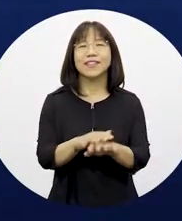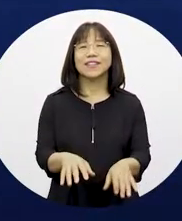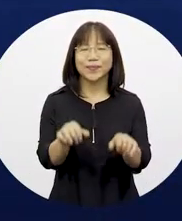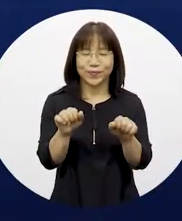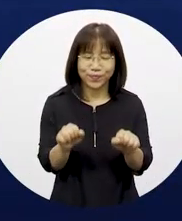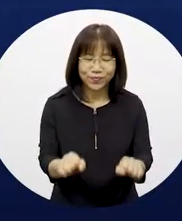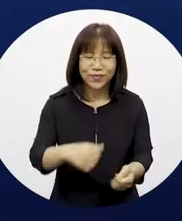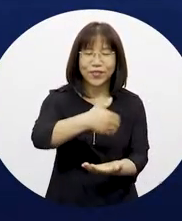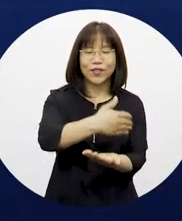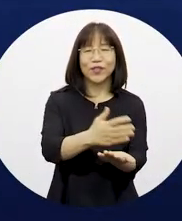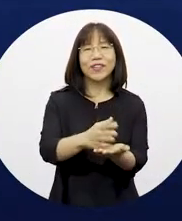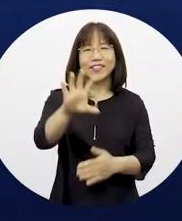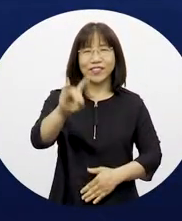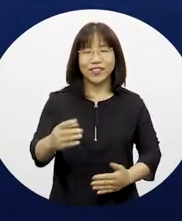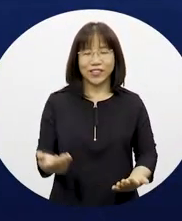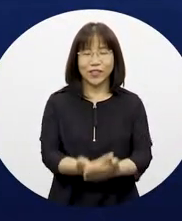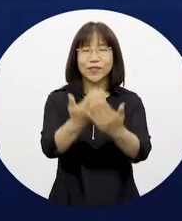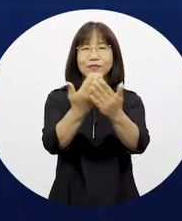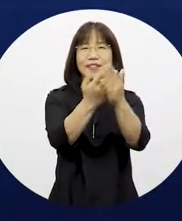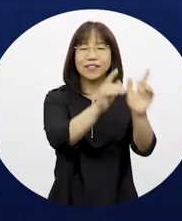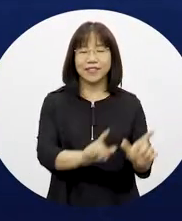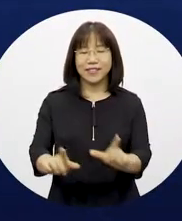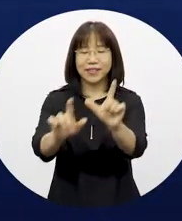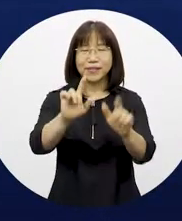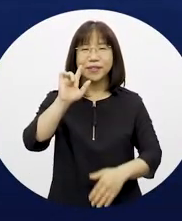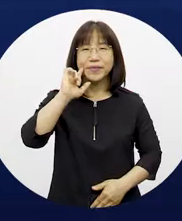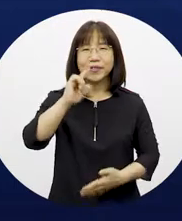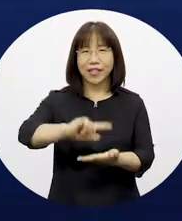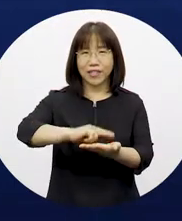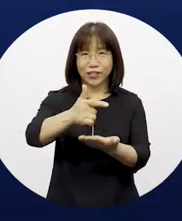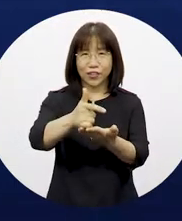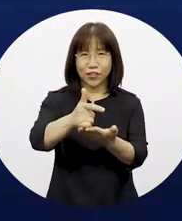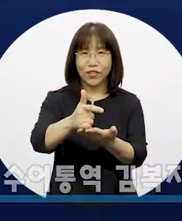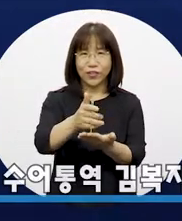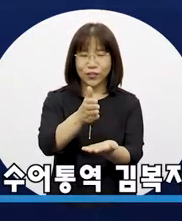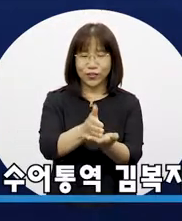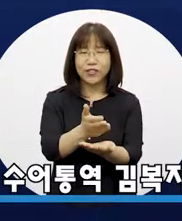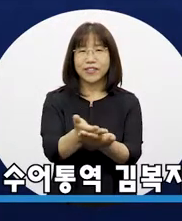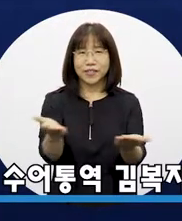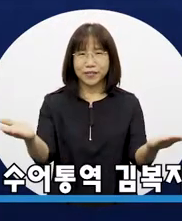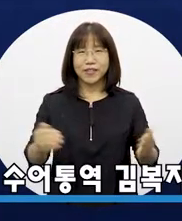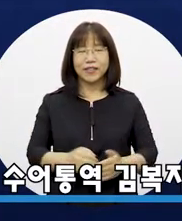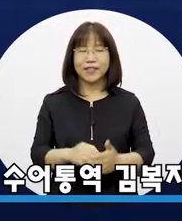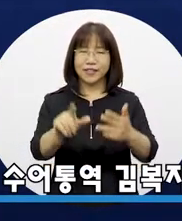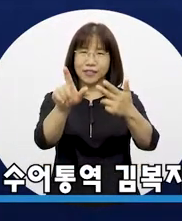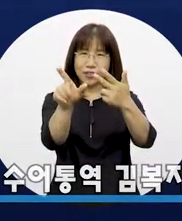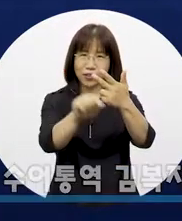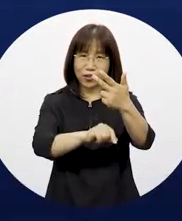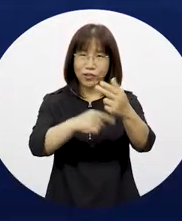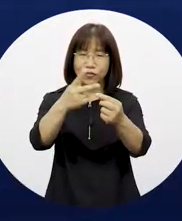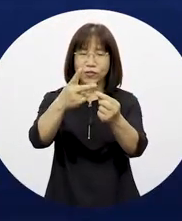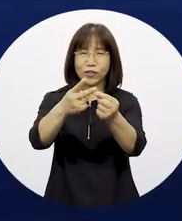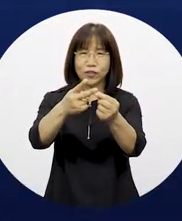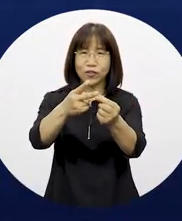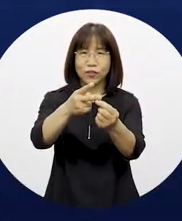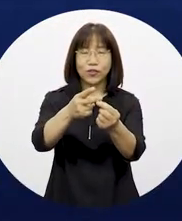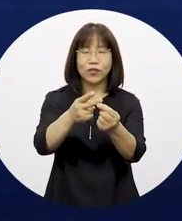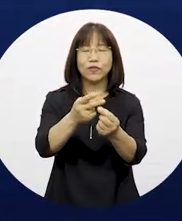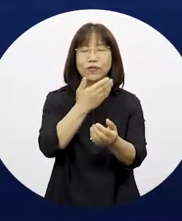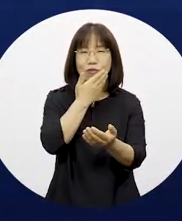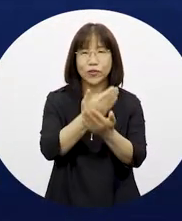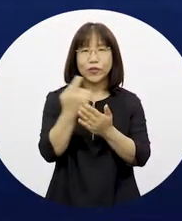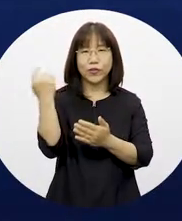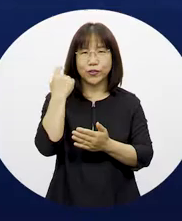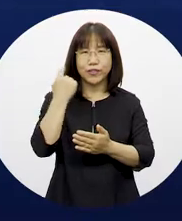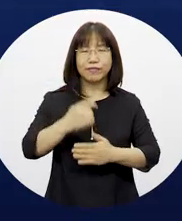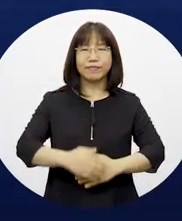여러분 안녕하십니까? 조화로운 성장 삶이 아름다운 강서 아이강서TV 김민주입니다. 7월 둘째 주 주간 주요